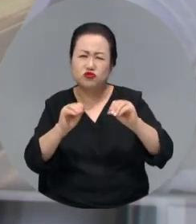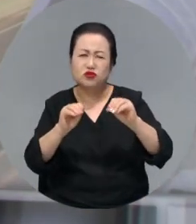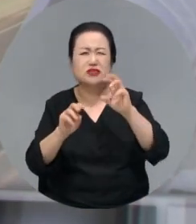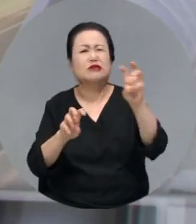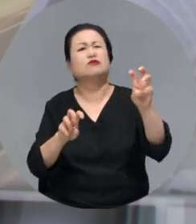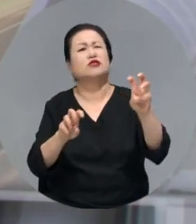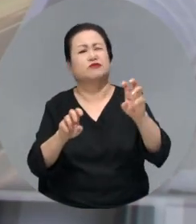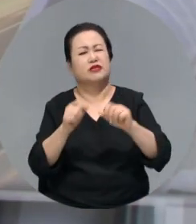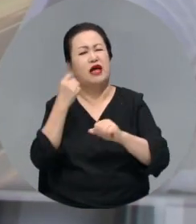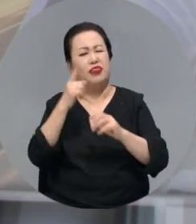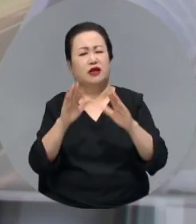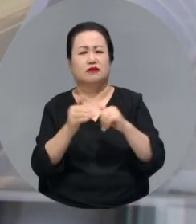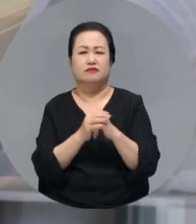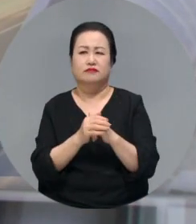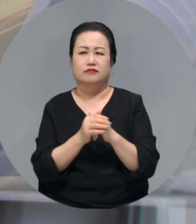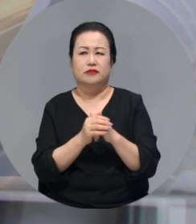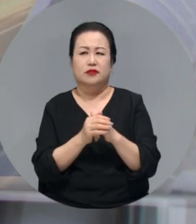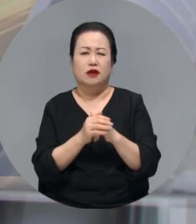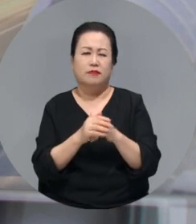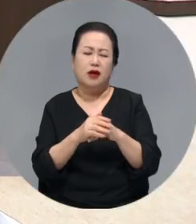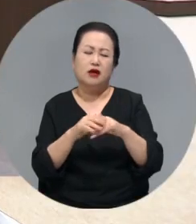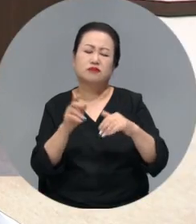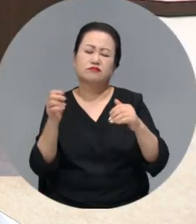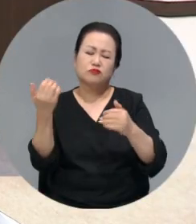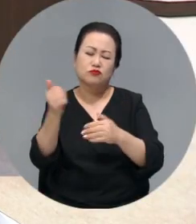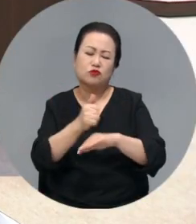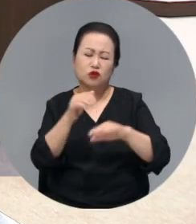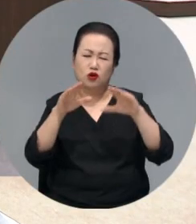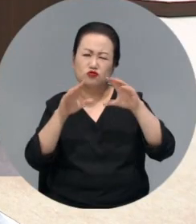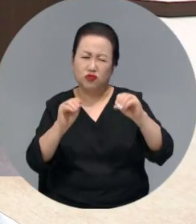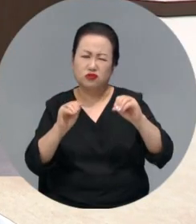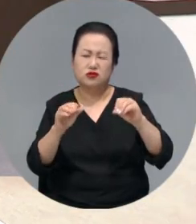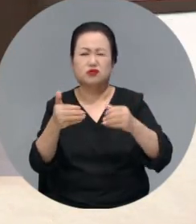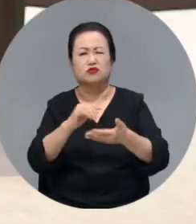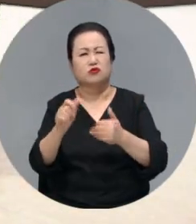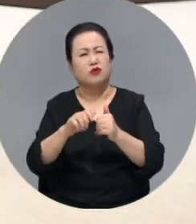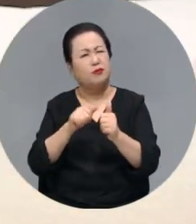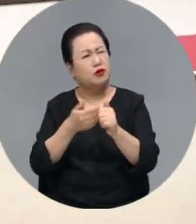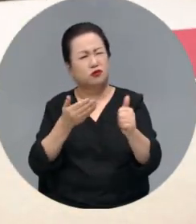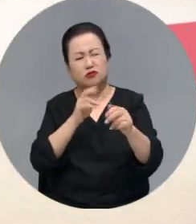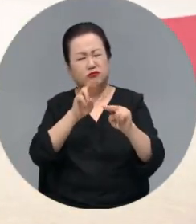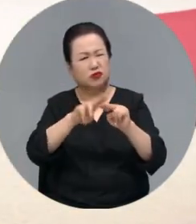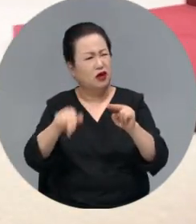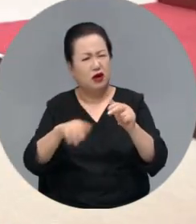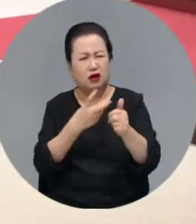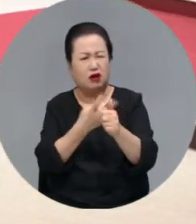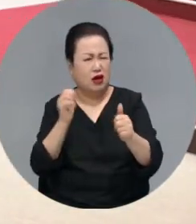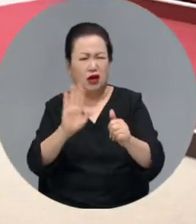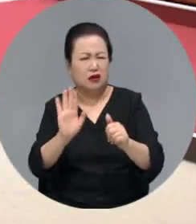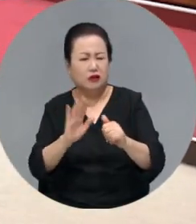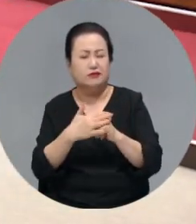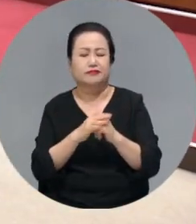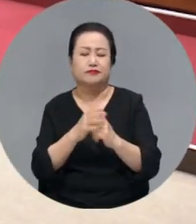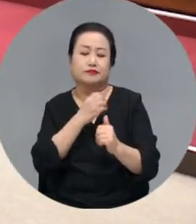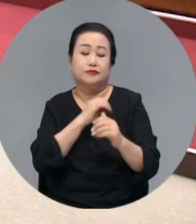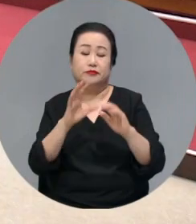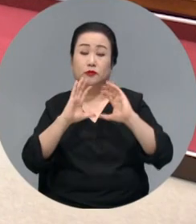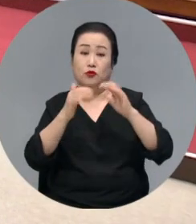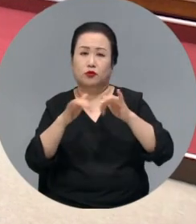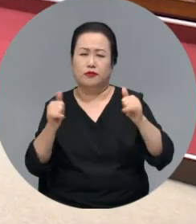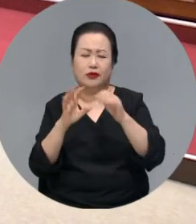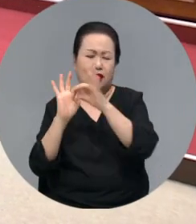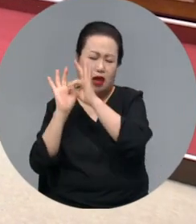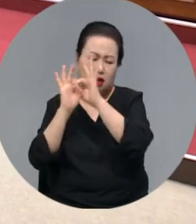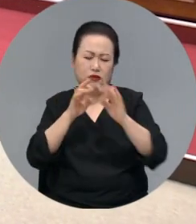30일입니다. 출석정지까지 갈 것 같아요. 아, 그거 갖고 원심박탈까지는 아닙니다. 국민의힘 부산시당은 소속 구의원들의